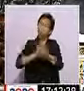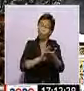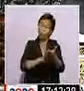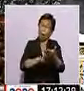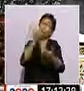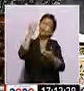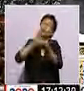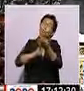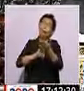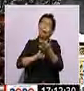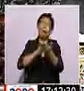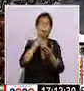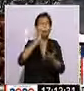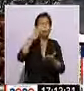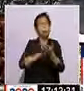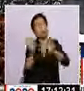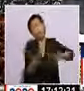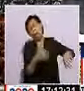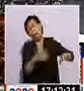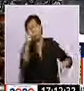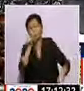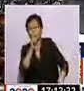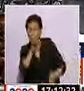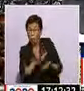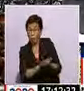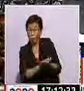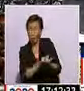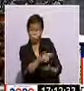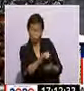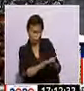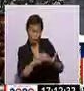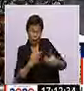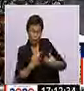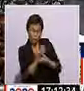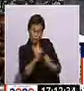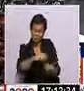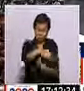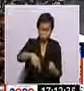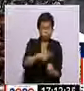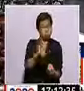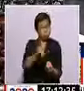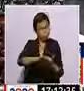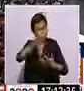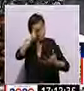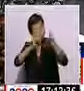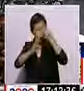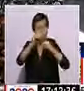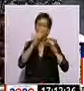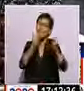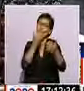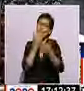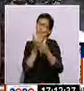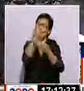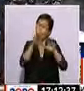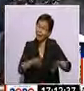sedia ada sering diabaikan. Bagi memastikan sekolah-sekolah sedia ada menyediakan persekitaran pembelajaran yang lebih kondusif